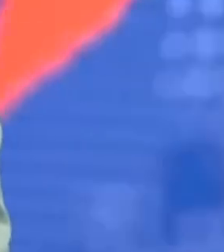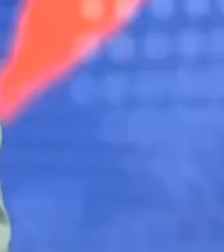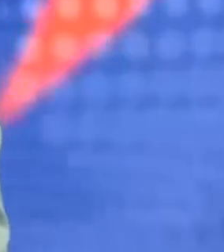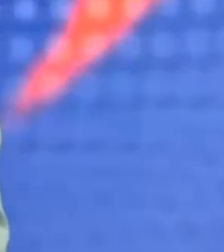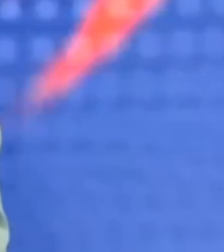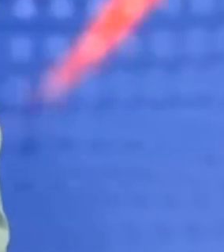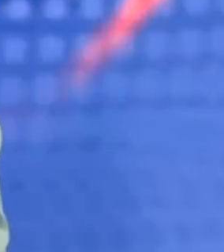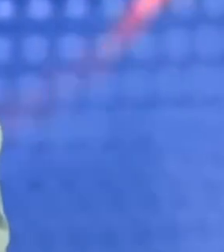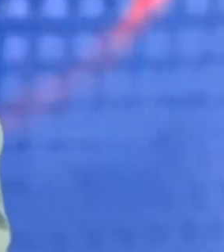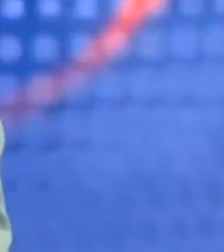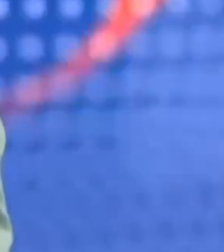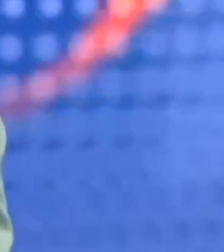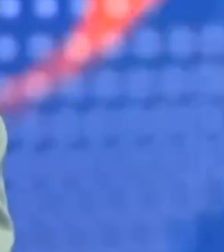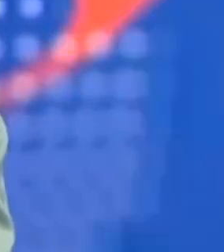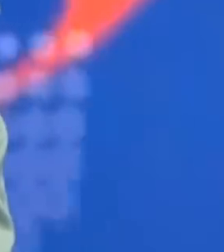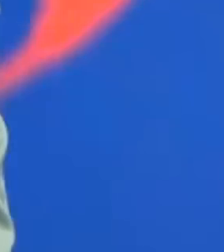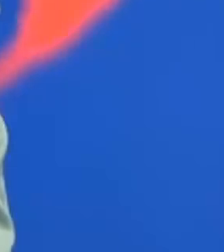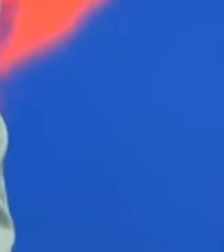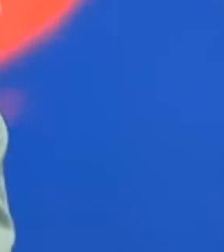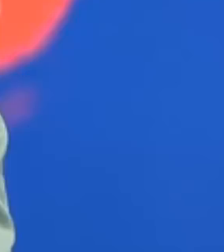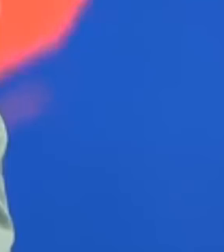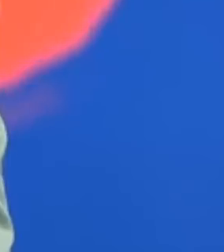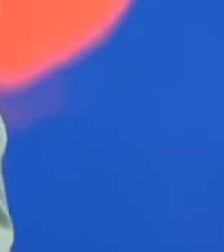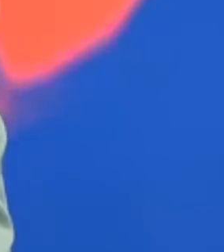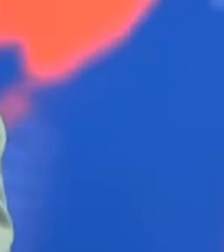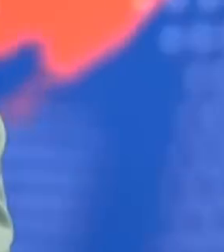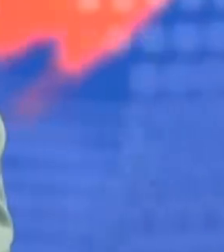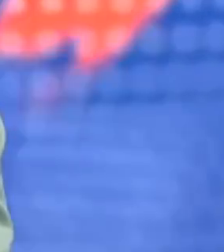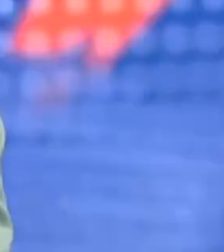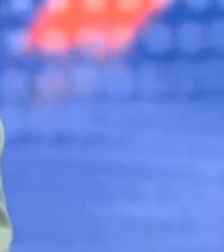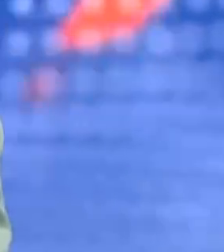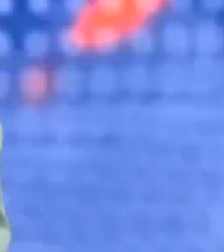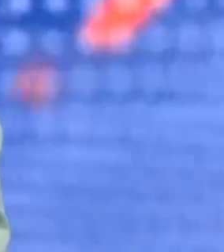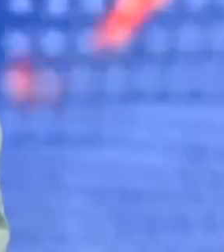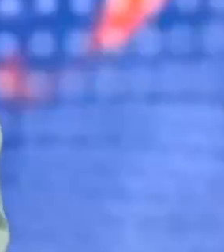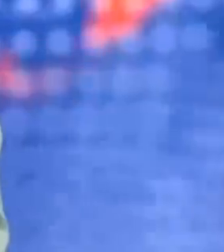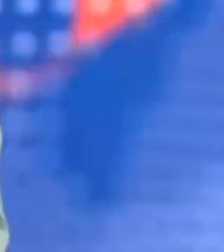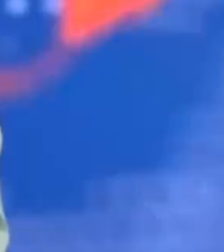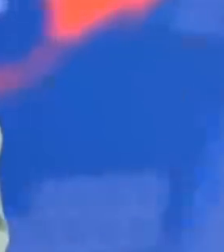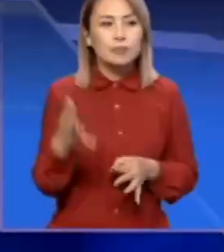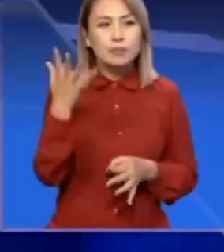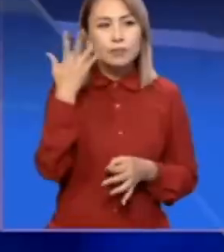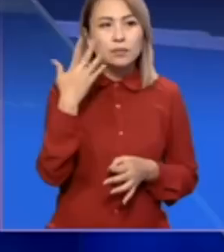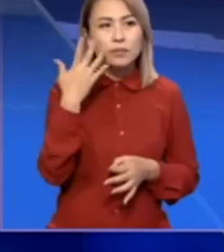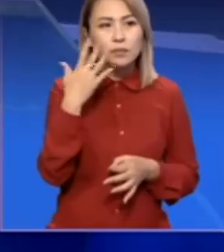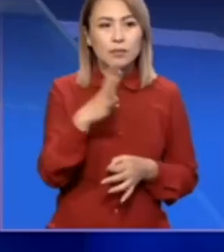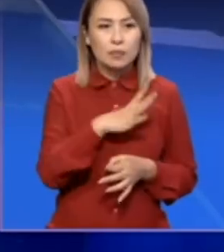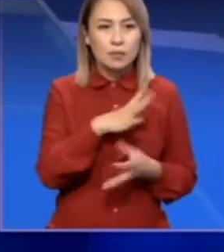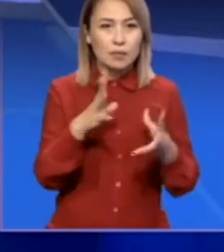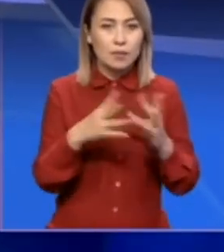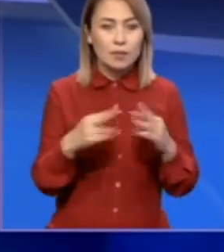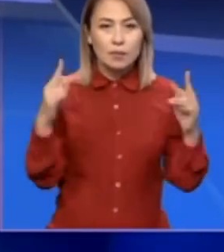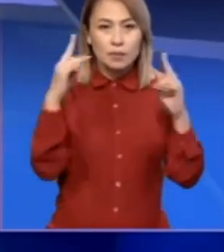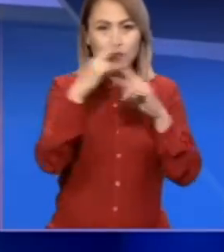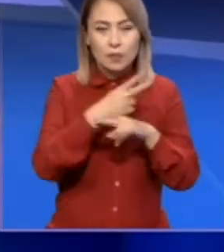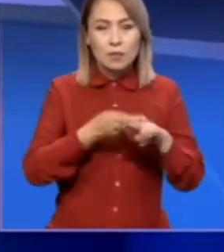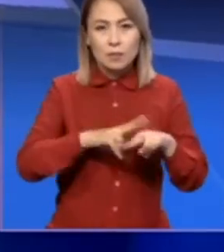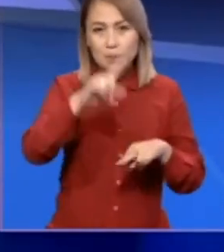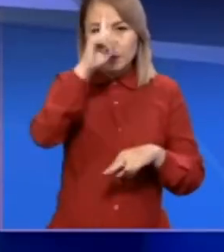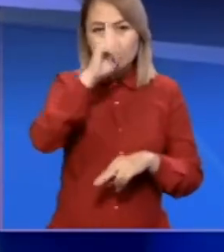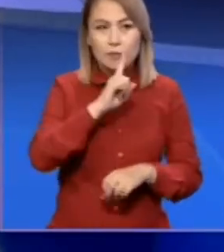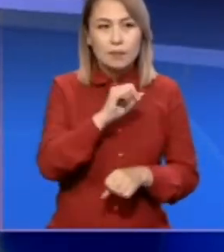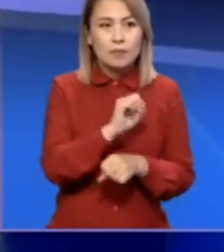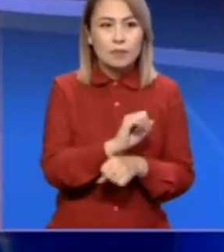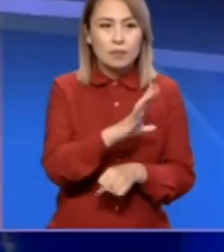жатқан шығарсыз. Мынау Приморск аудандық соты апаттан төгілген мұнайдың құжаттары дұрыс емес деп бір айға